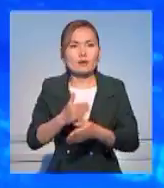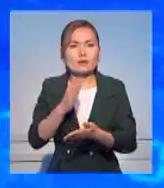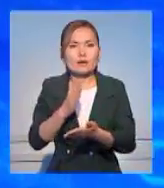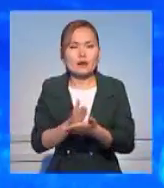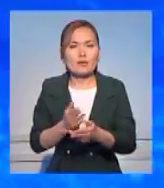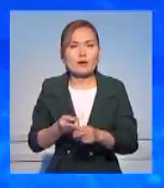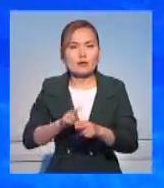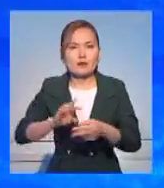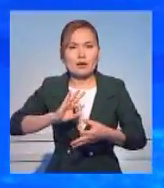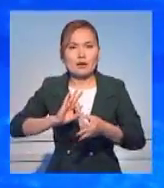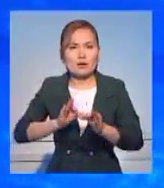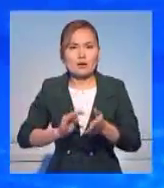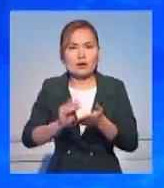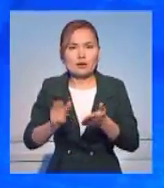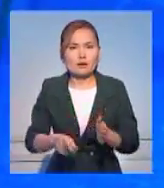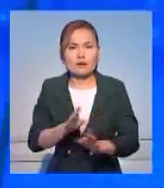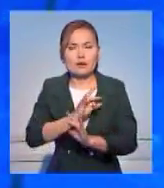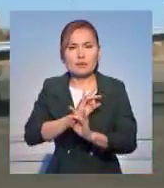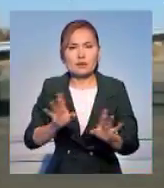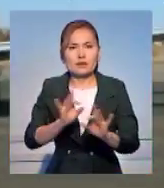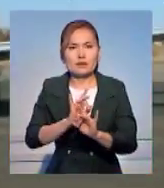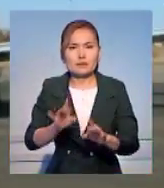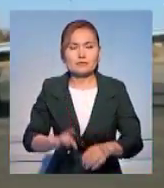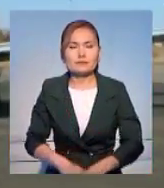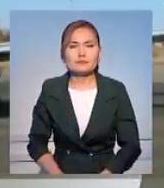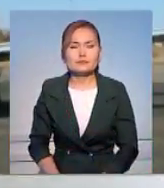мамандар. Ардақ Айбарұлы әңгімелейді.